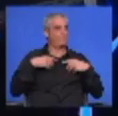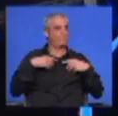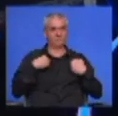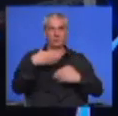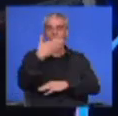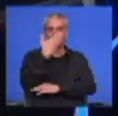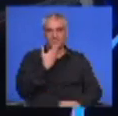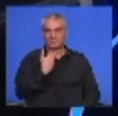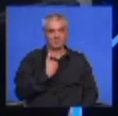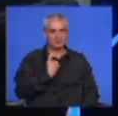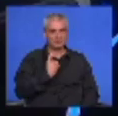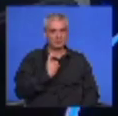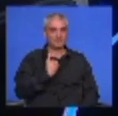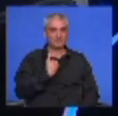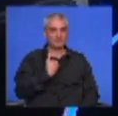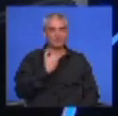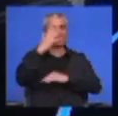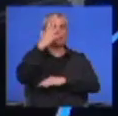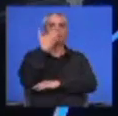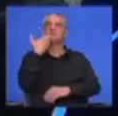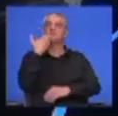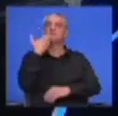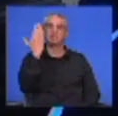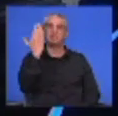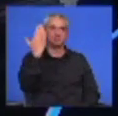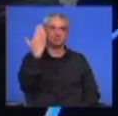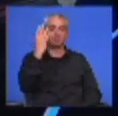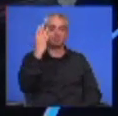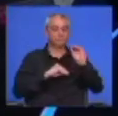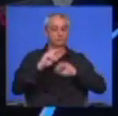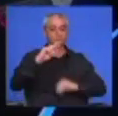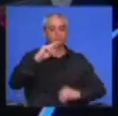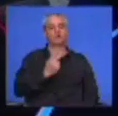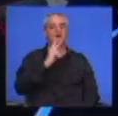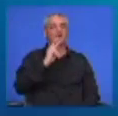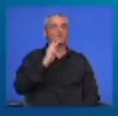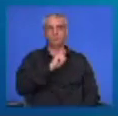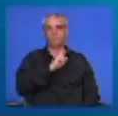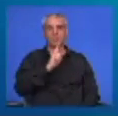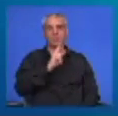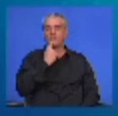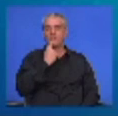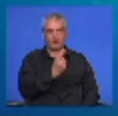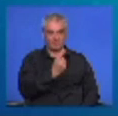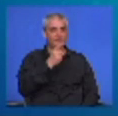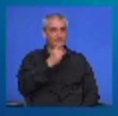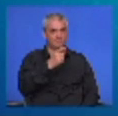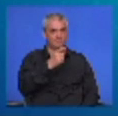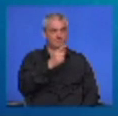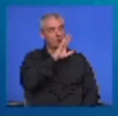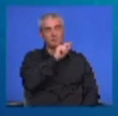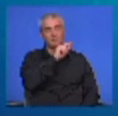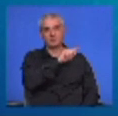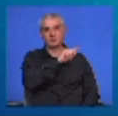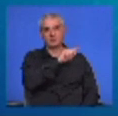ישראל, שאליטה במדינת ישראל משתמשת שוב ושוב, לא כפליטת פה, ועל זה מעוזיה מדבר, על